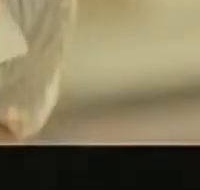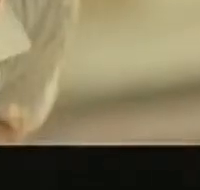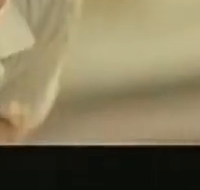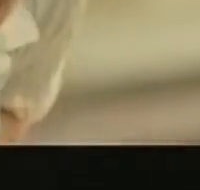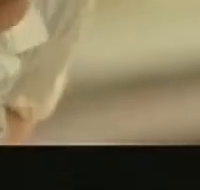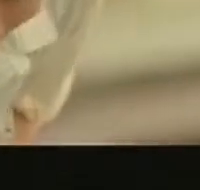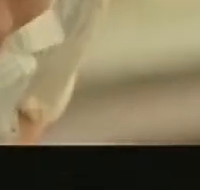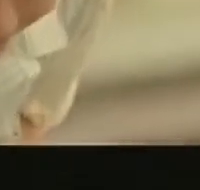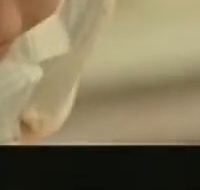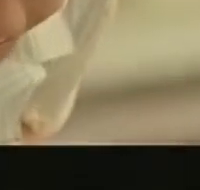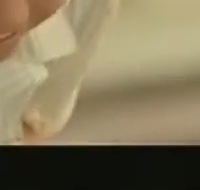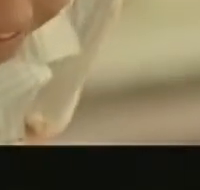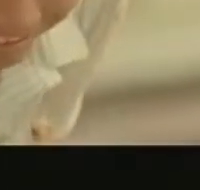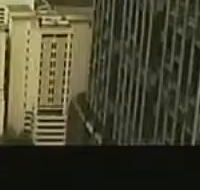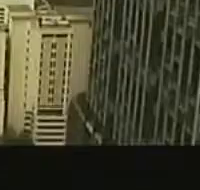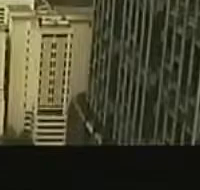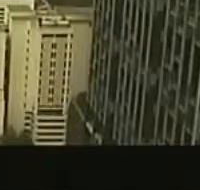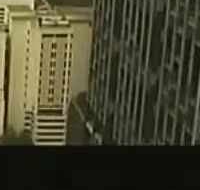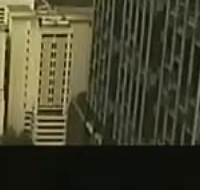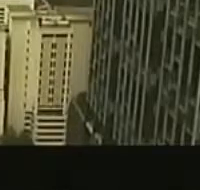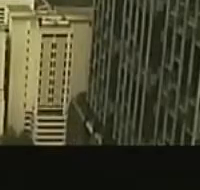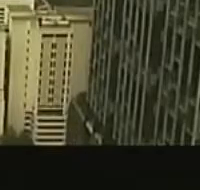ได้เห็นความสุ